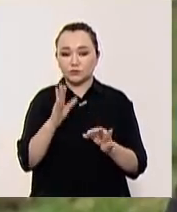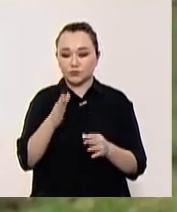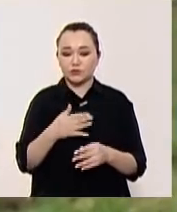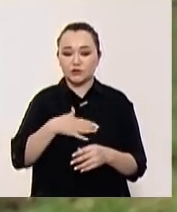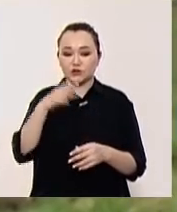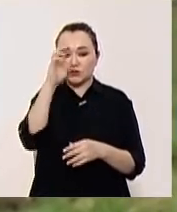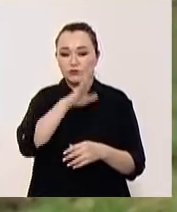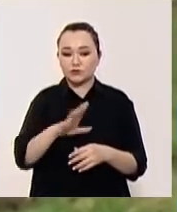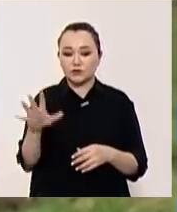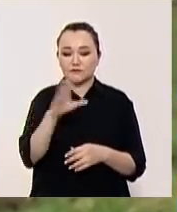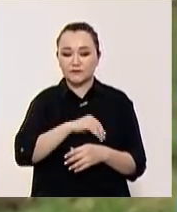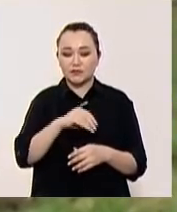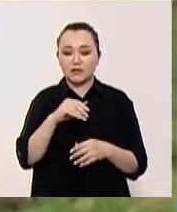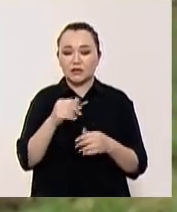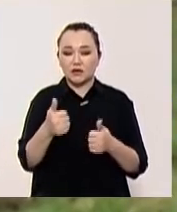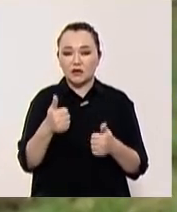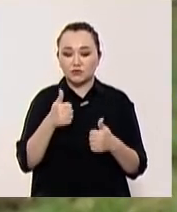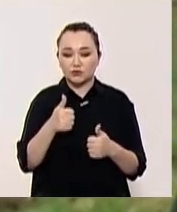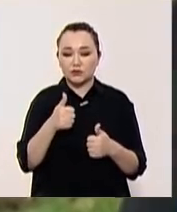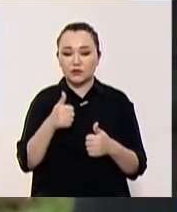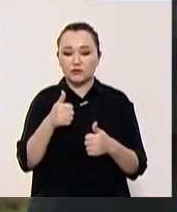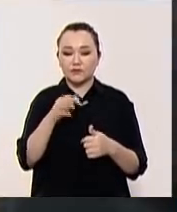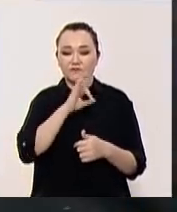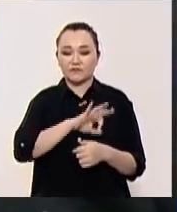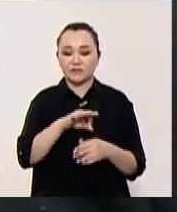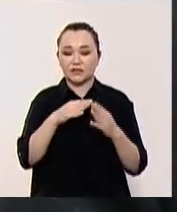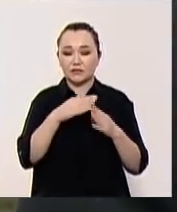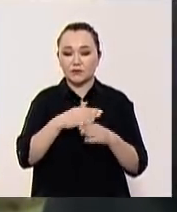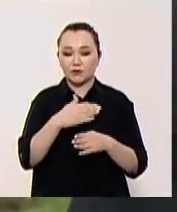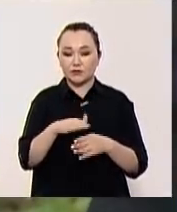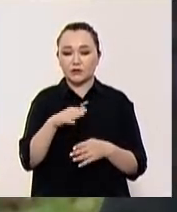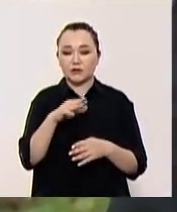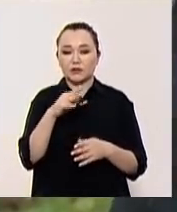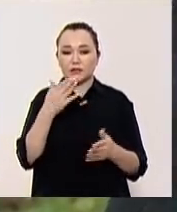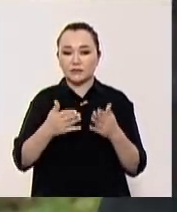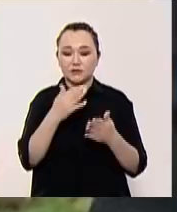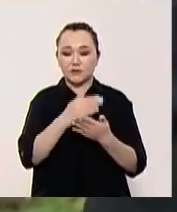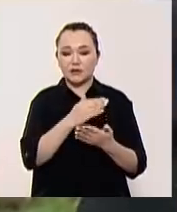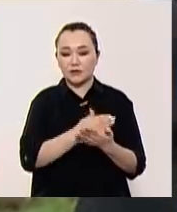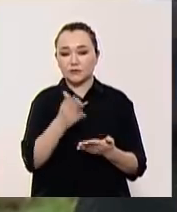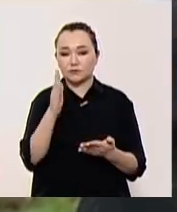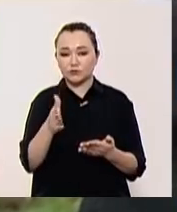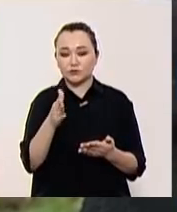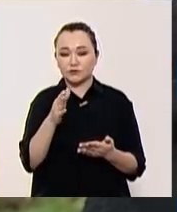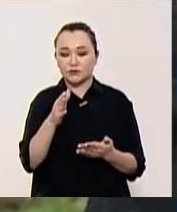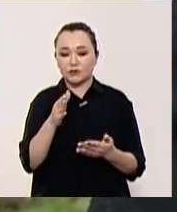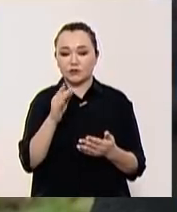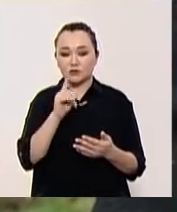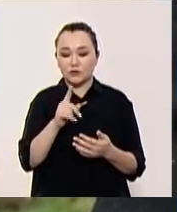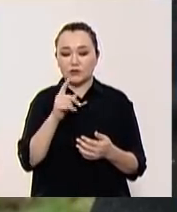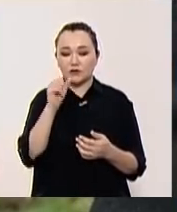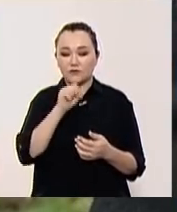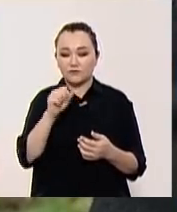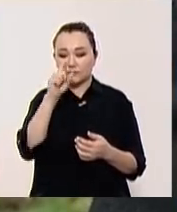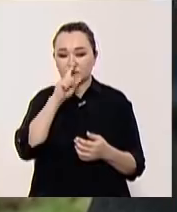Мемлекетіміз, үкіметіміз жақсы бұл тиімді ипотекалық бағдарламалар шығаратын болса, онда тамыз